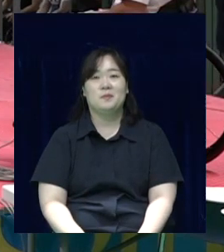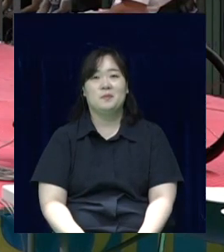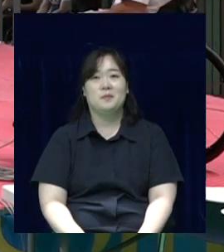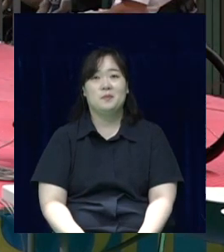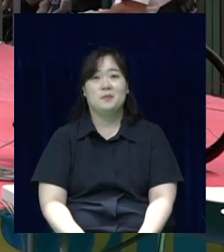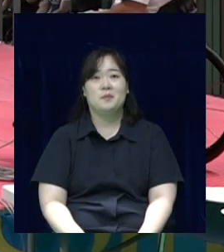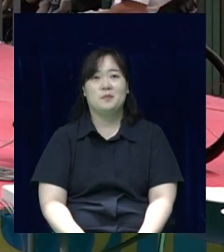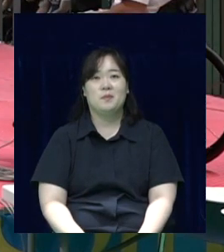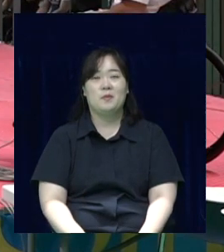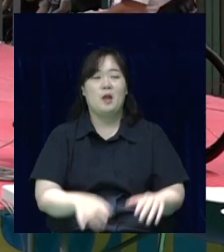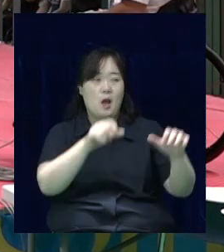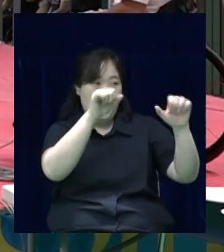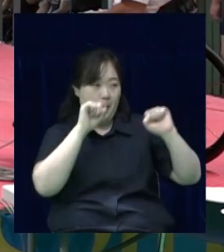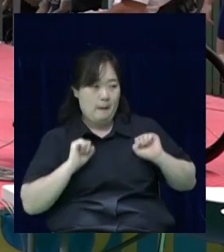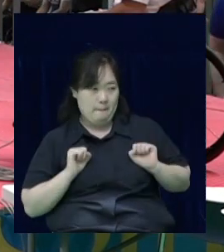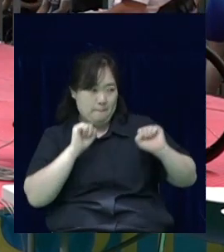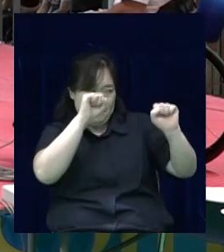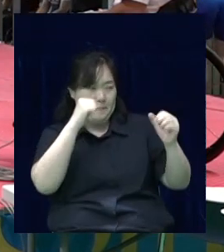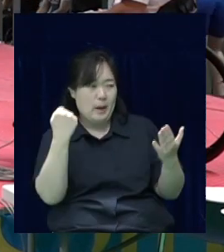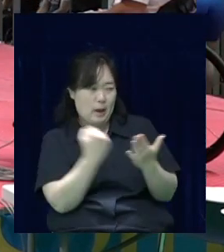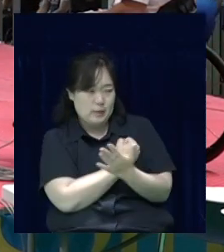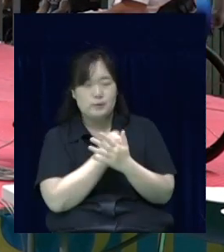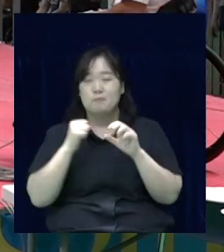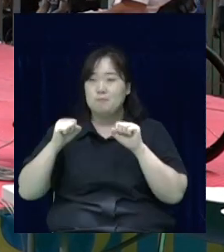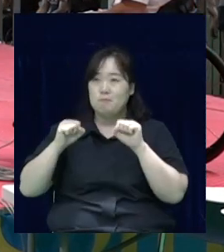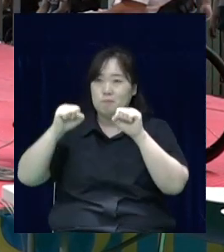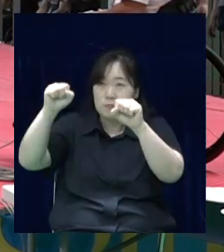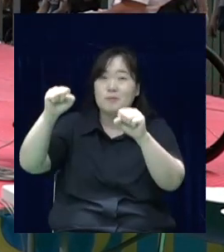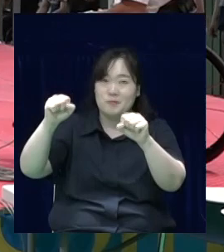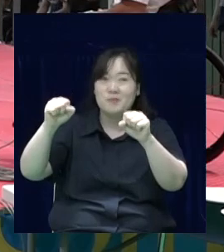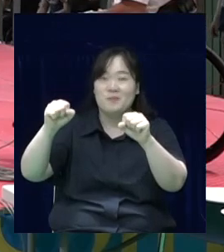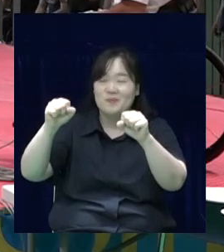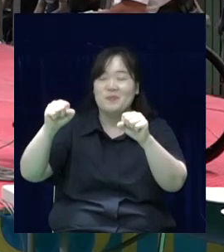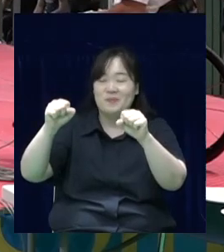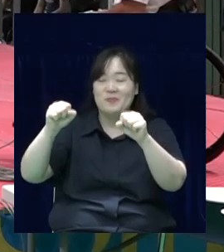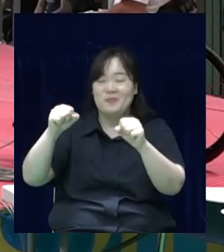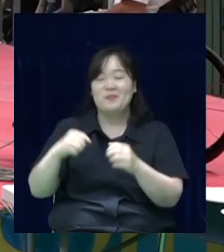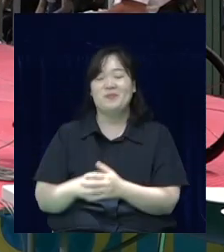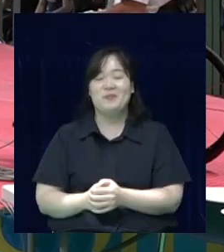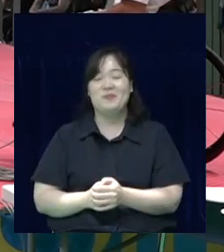파워리프팅에서의 아쉬움을 지금 웨이트리프팅에서 달리고 있습니다. 네.